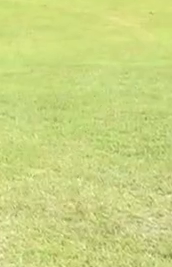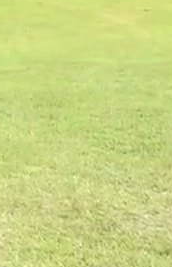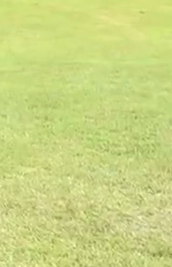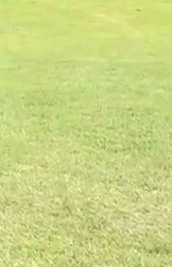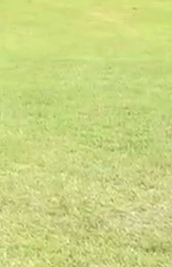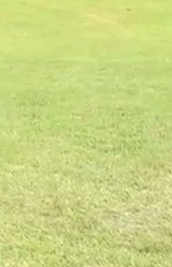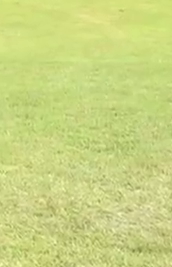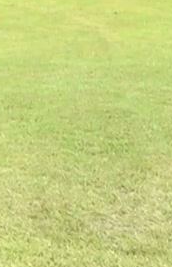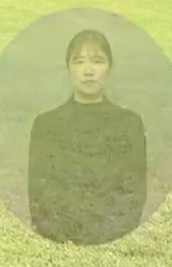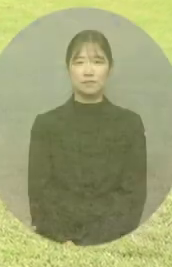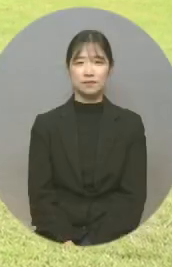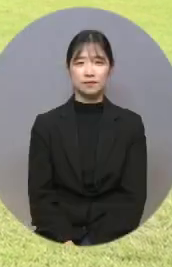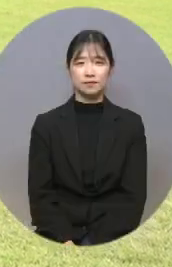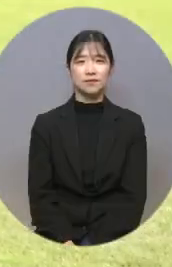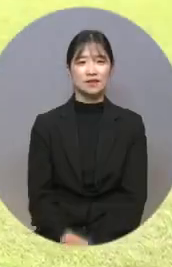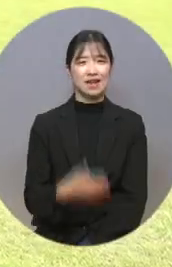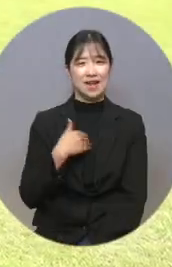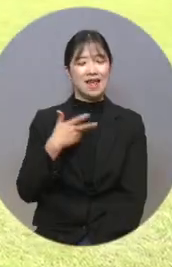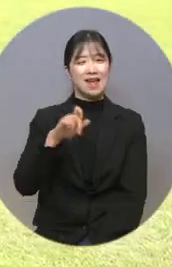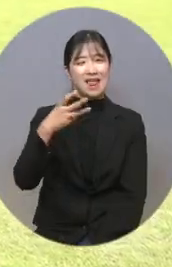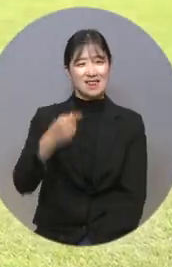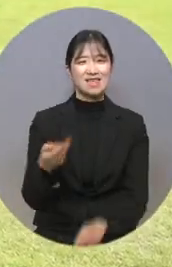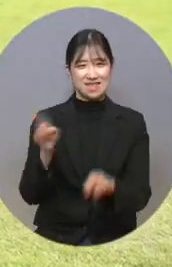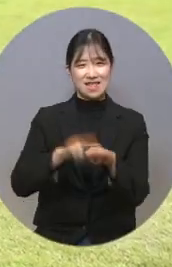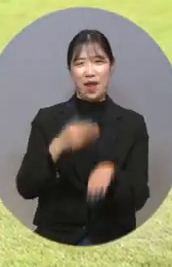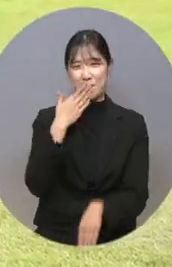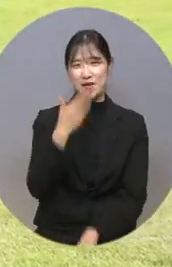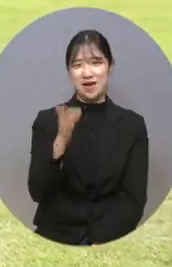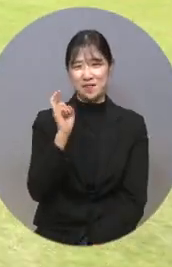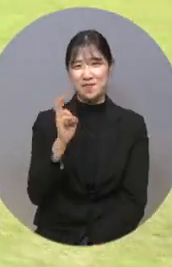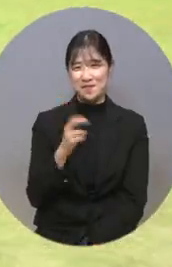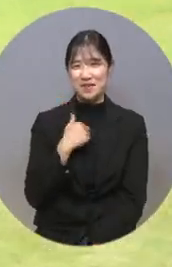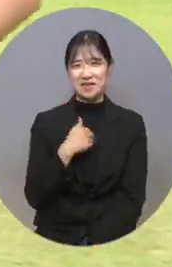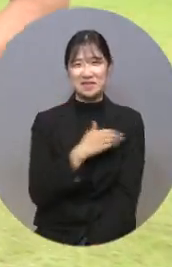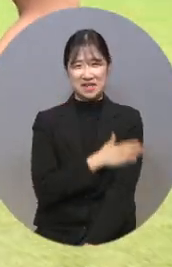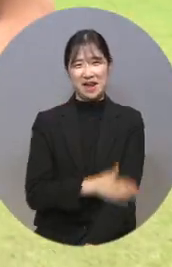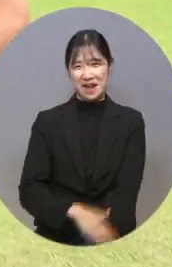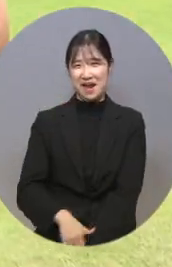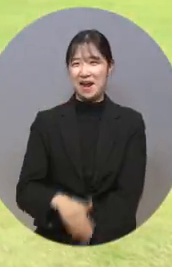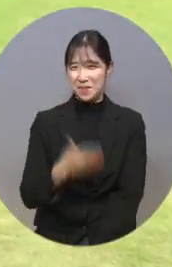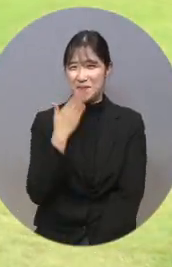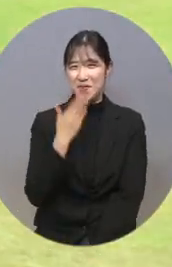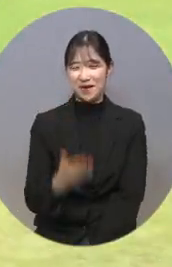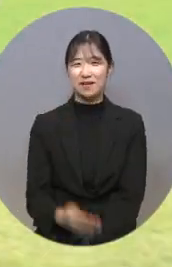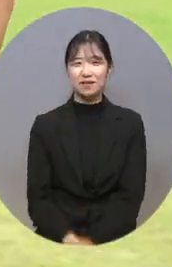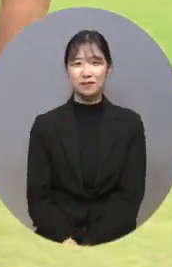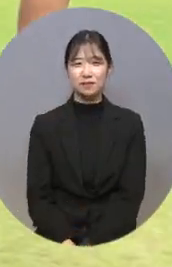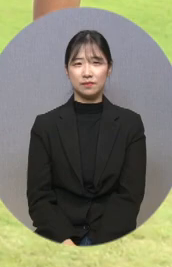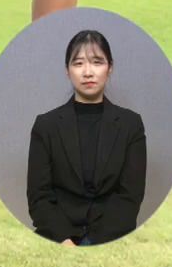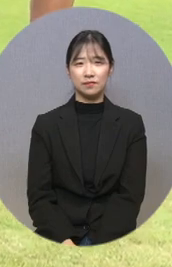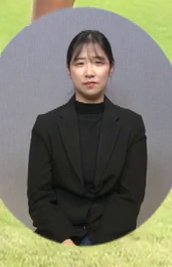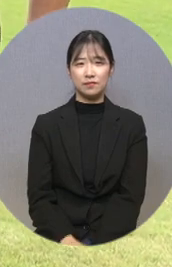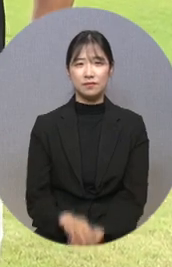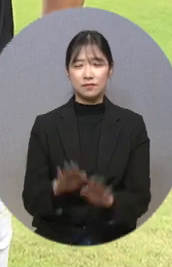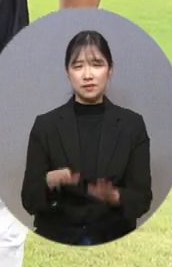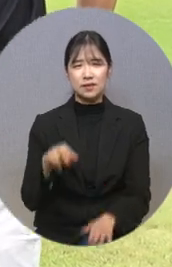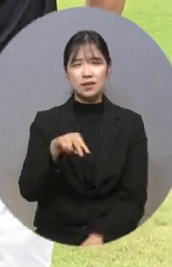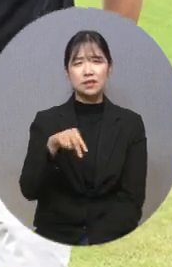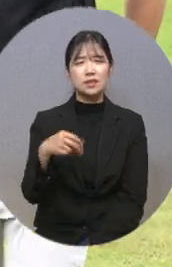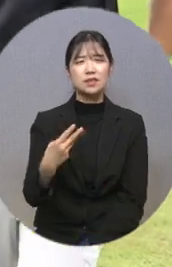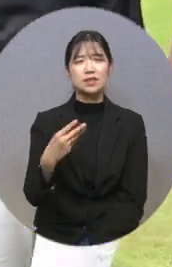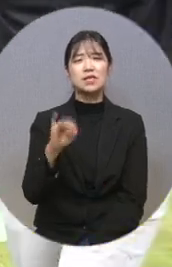컸어. 아, 우리 오빠 카트 타고 있을 때 터트려놔요. 잘하네요. 잠깐만. 잘하네. 지금 쓰리온. 아, 지금